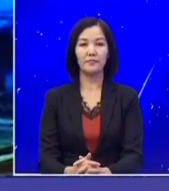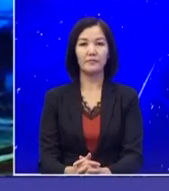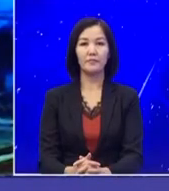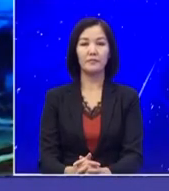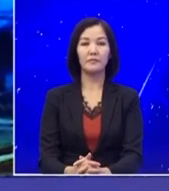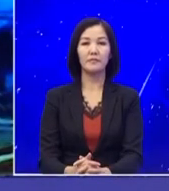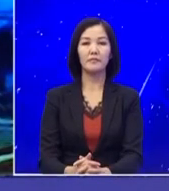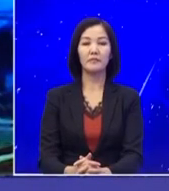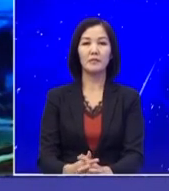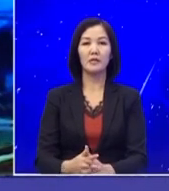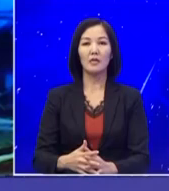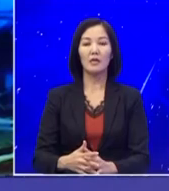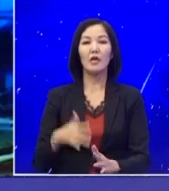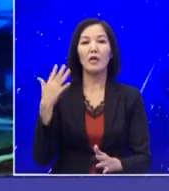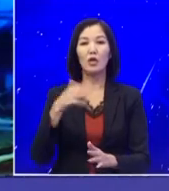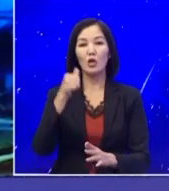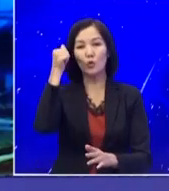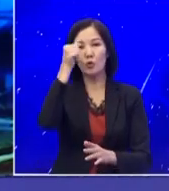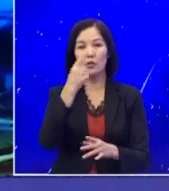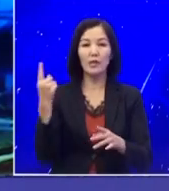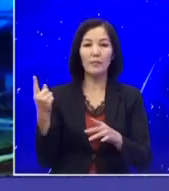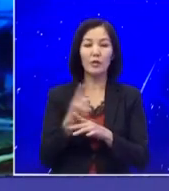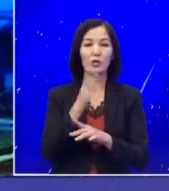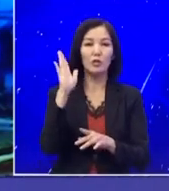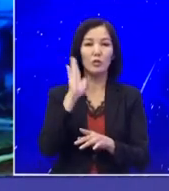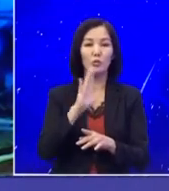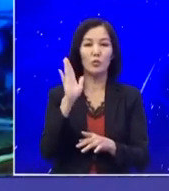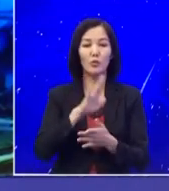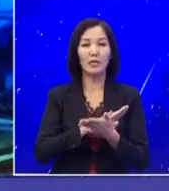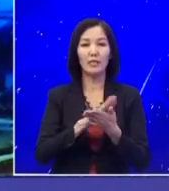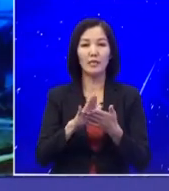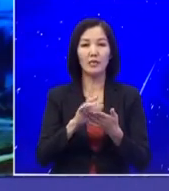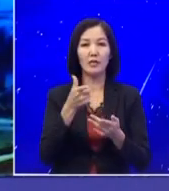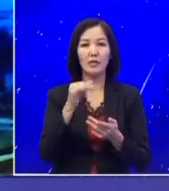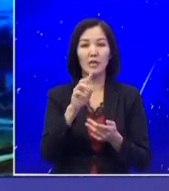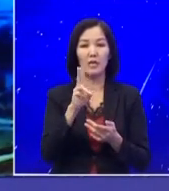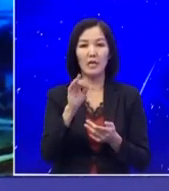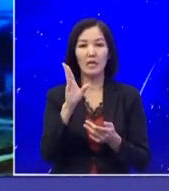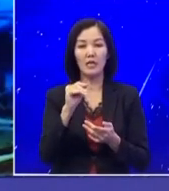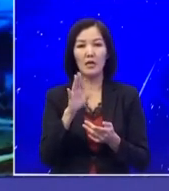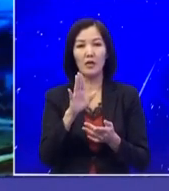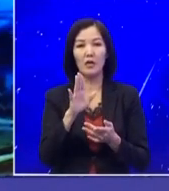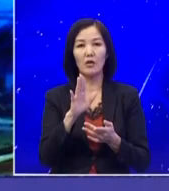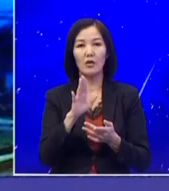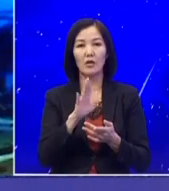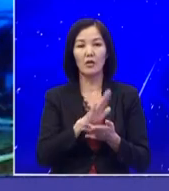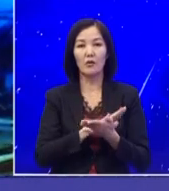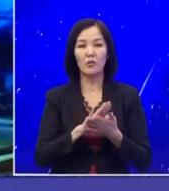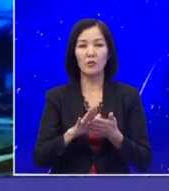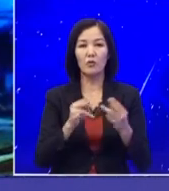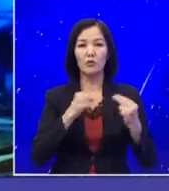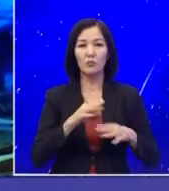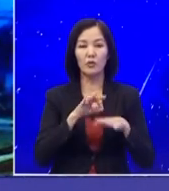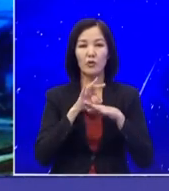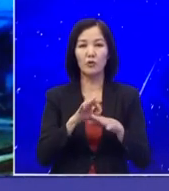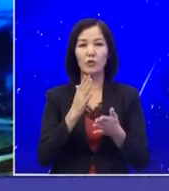Жарты ғасырда бірінші рет Талдықорғандағы су тазарту қондырғысында гидрооқшаулау жұмыстары жүргізіліп жатыр.